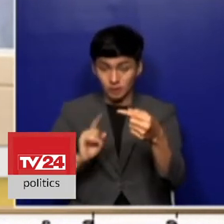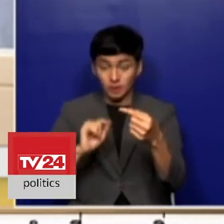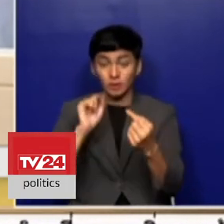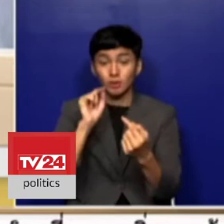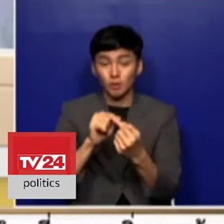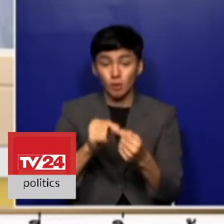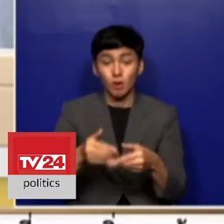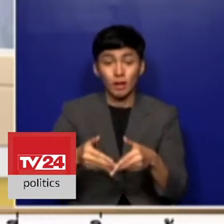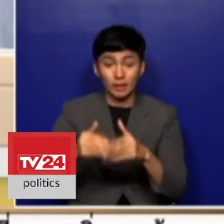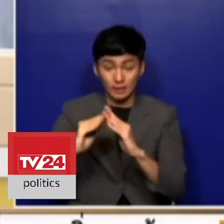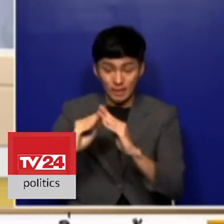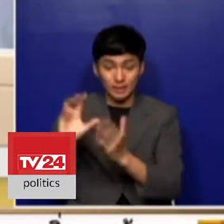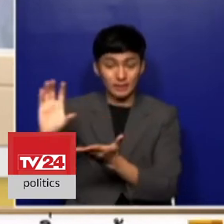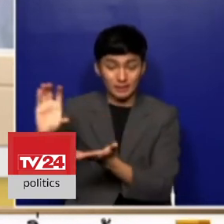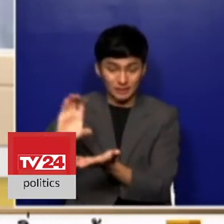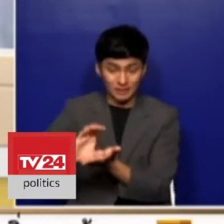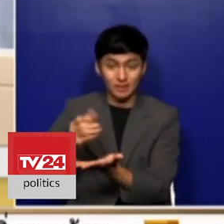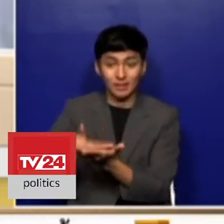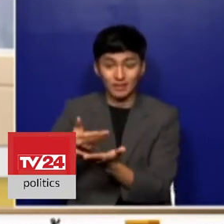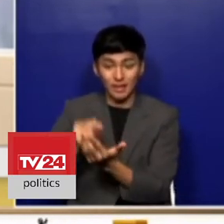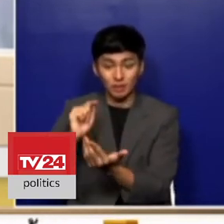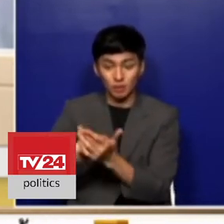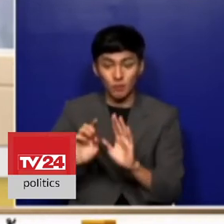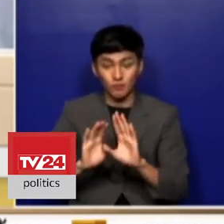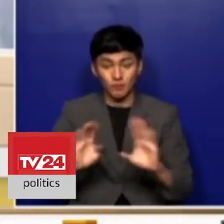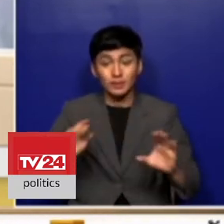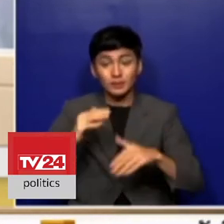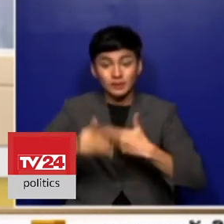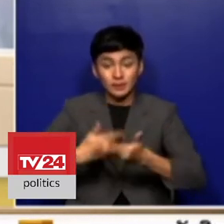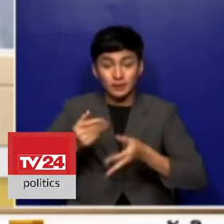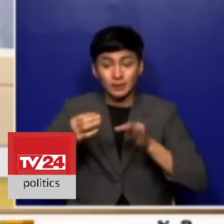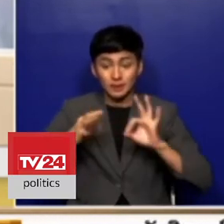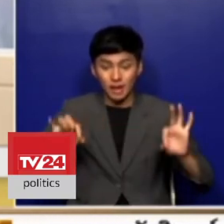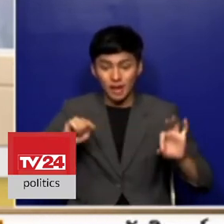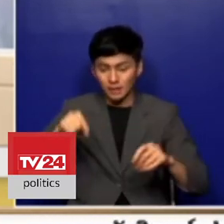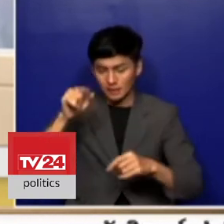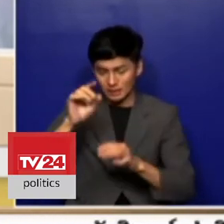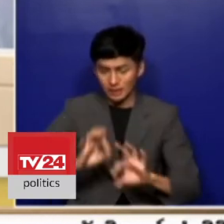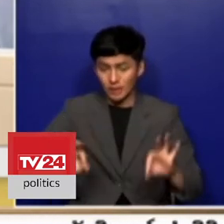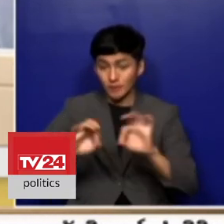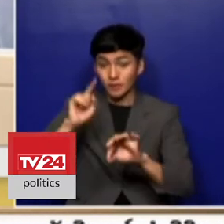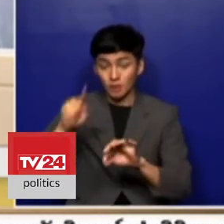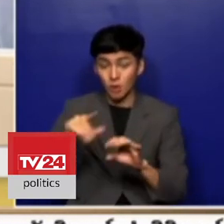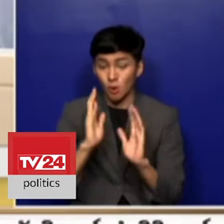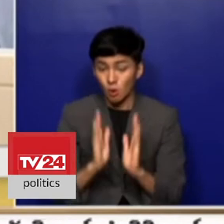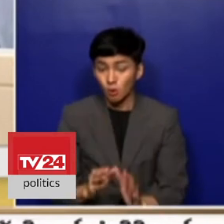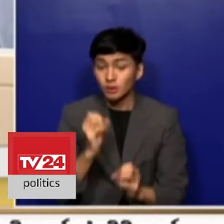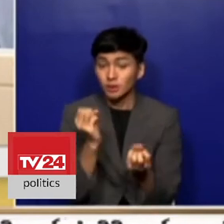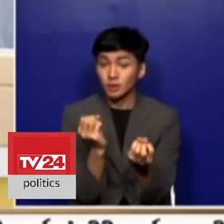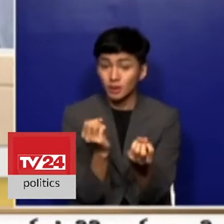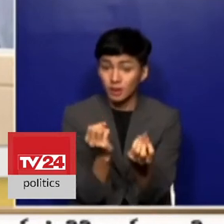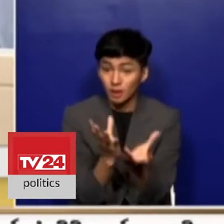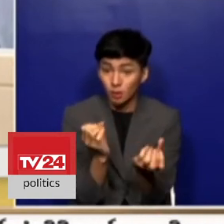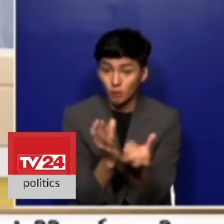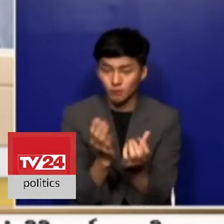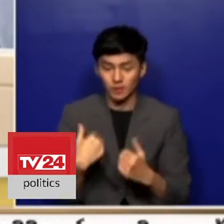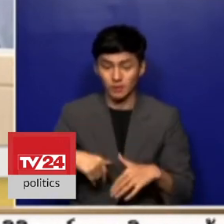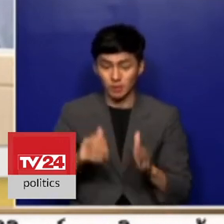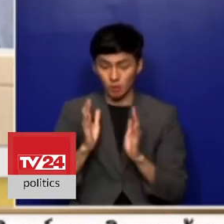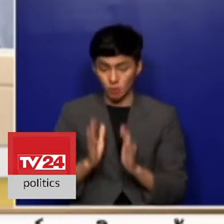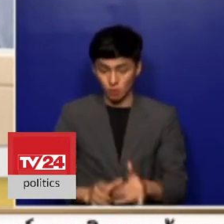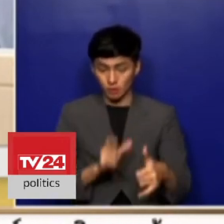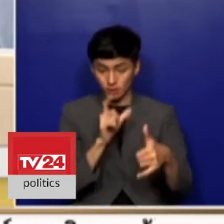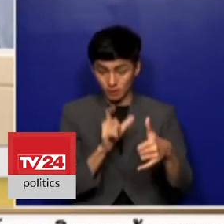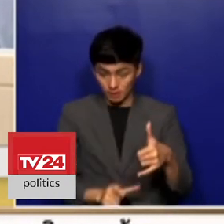ผู้ได้รับผลกระทบจากการเปิดเสรีทางการค้าจะต้องมุ่งเน้นให้ผู้ได้รับผลกระทบที่เป็นนิตย์ที่เป็นบุคคลและ